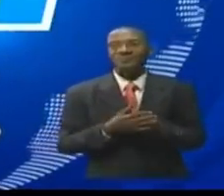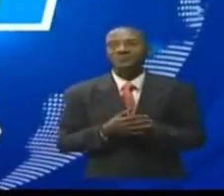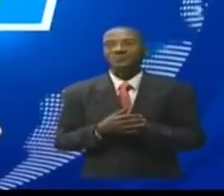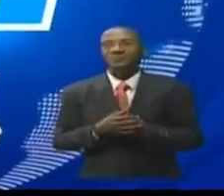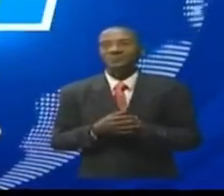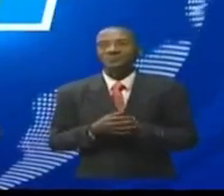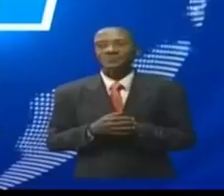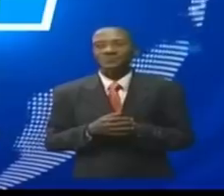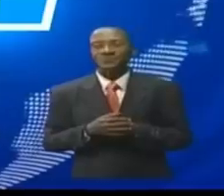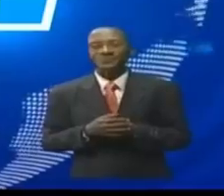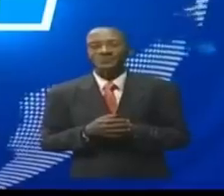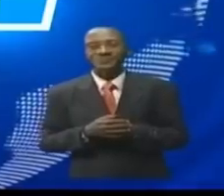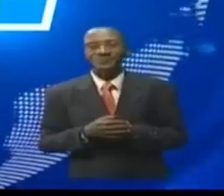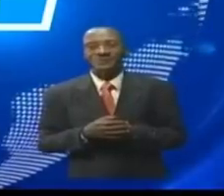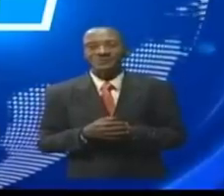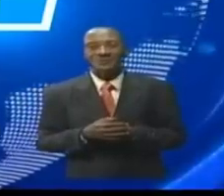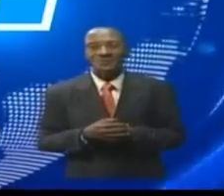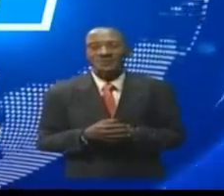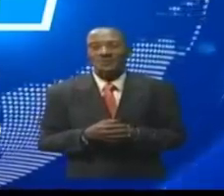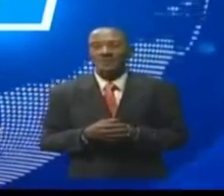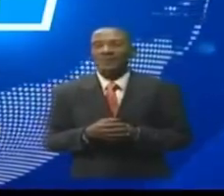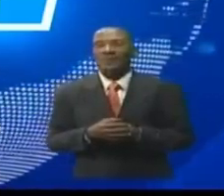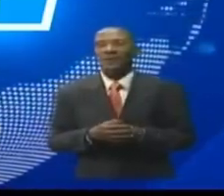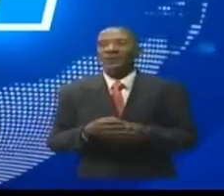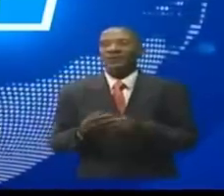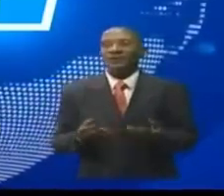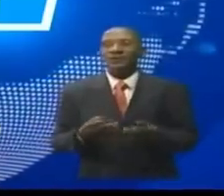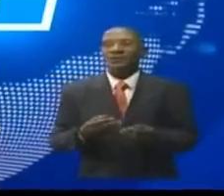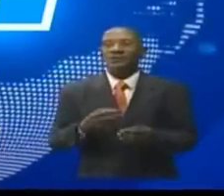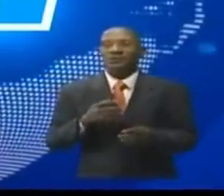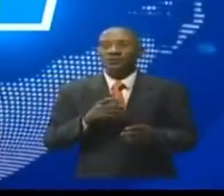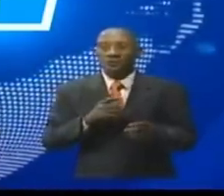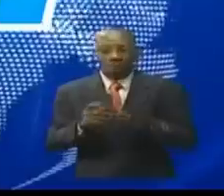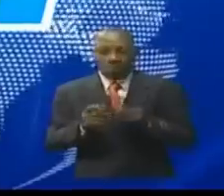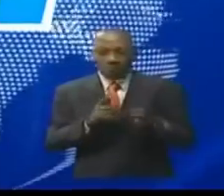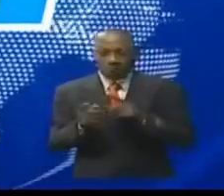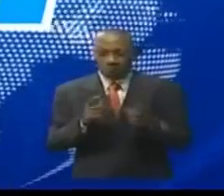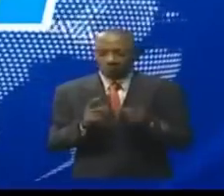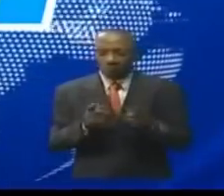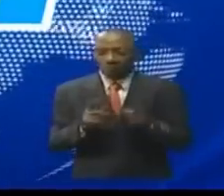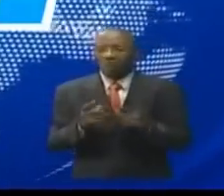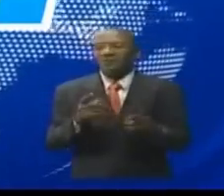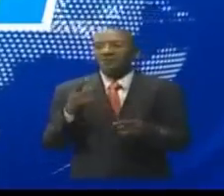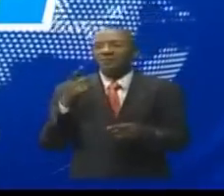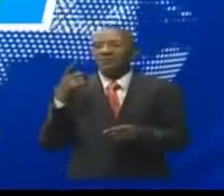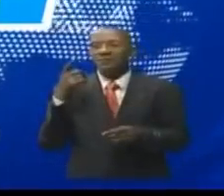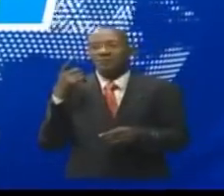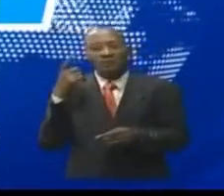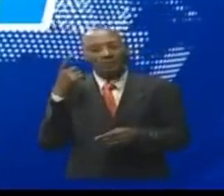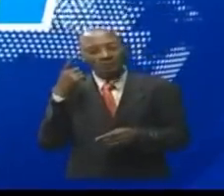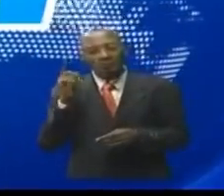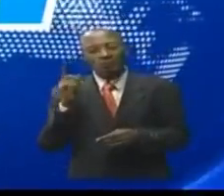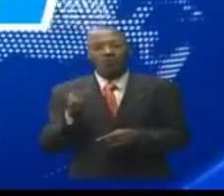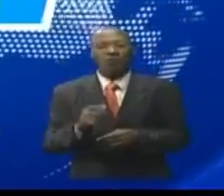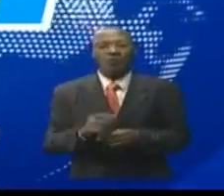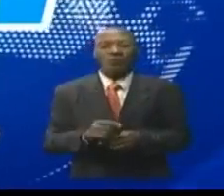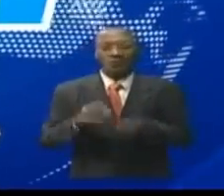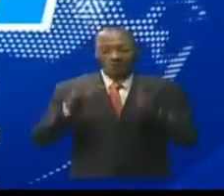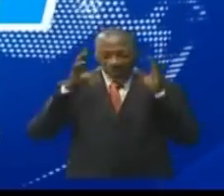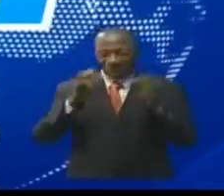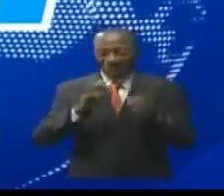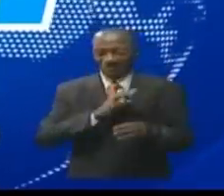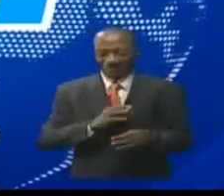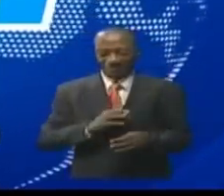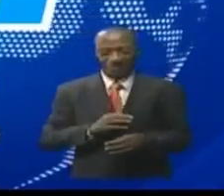plébiscité candidat président de la République pour sa propre succession aux élections de 2023. C'était à l'issue